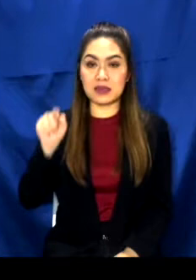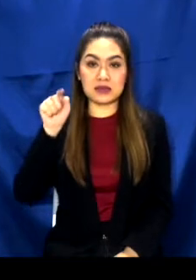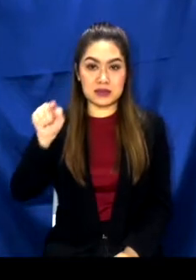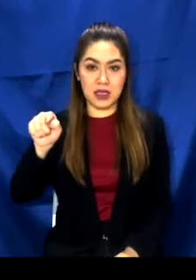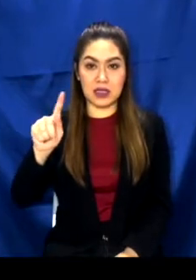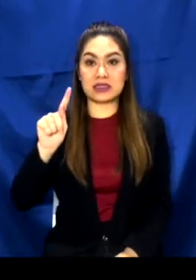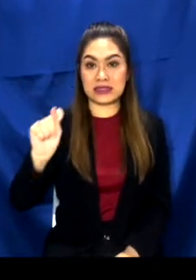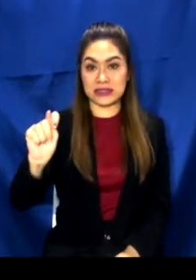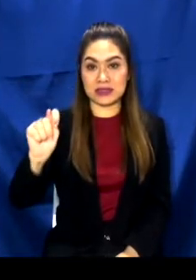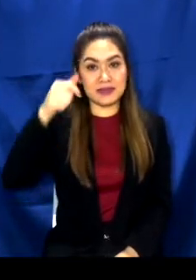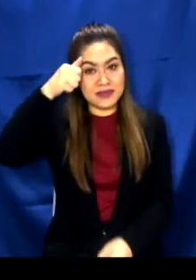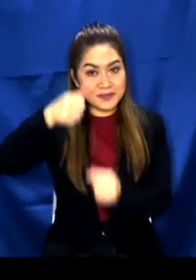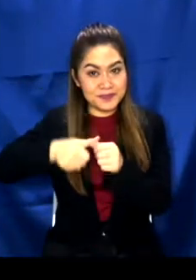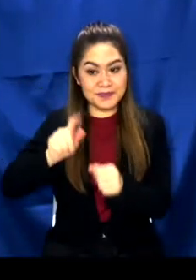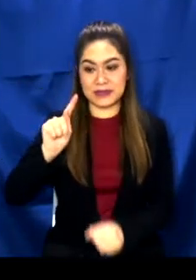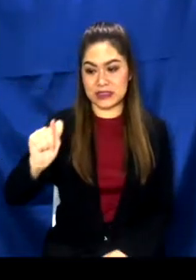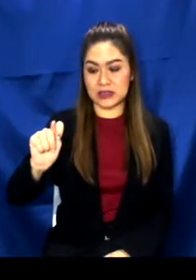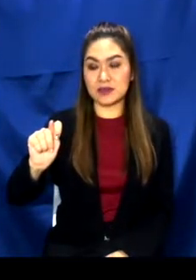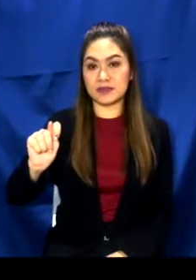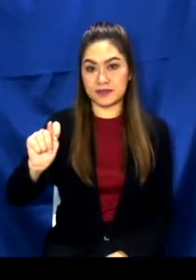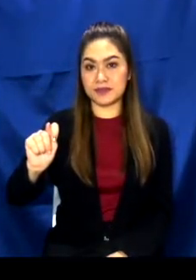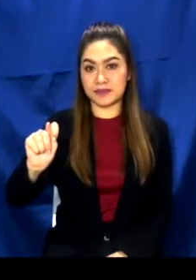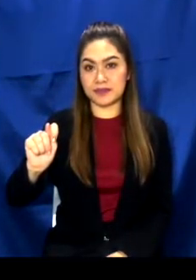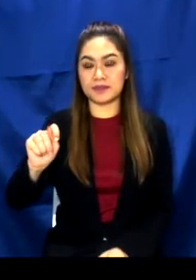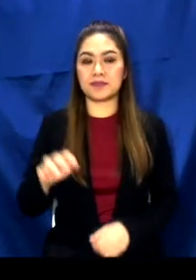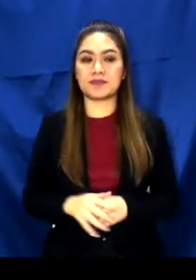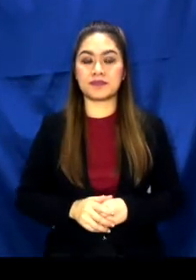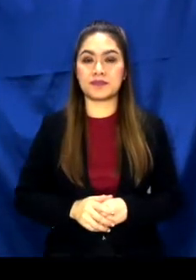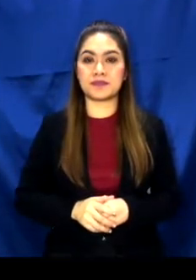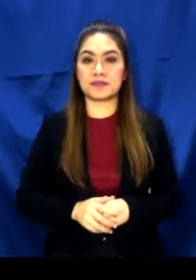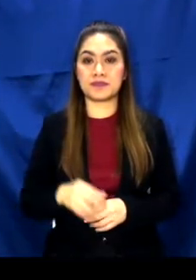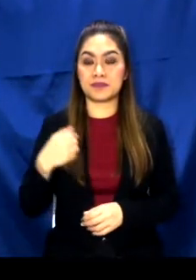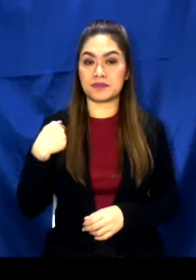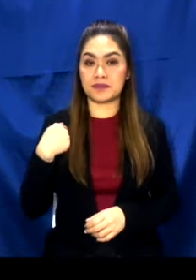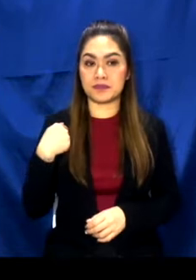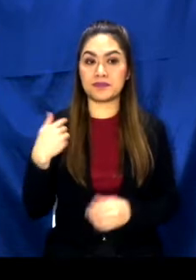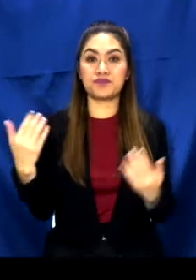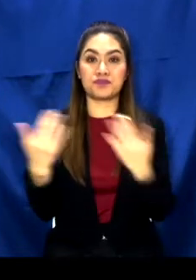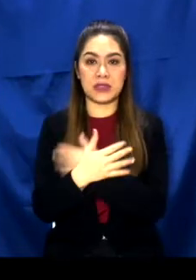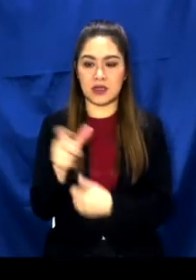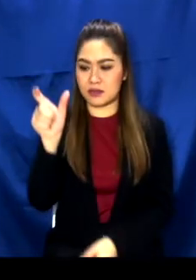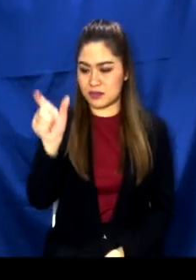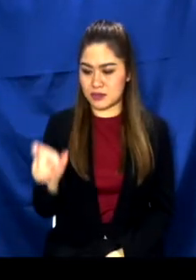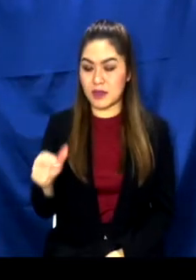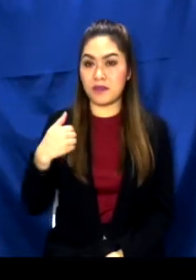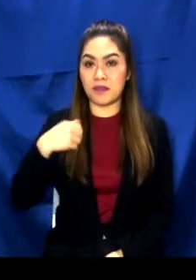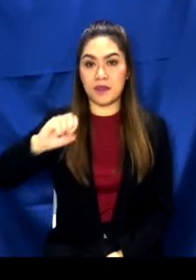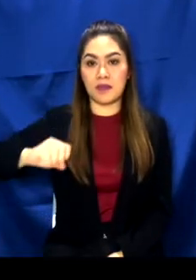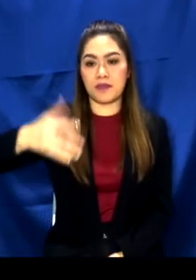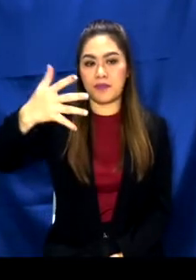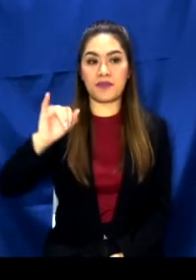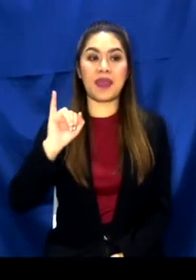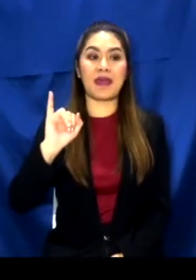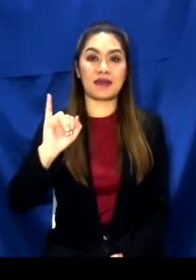ตัวทีจำง่ายๆเลยตัวทีแล้วไอคอนตรงลูกศรก็จะเปลี่ยนไปนะคะเป็น ตัว i